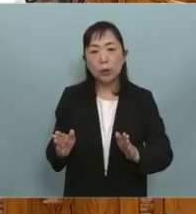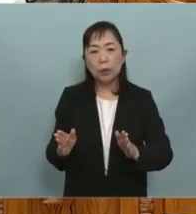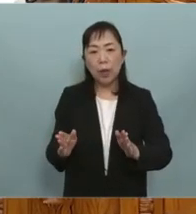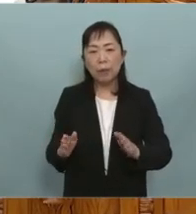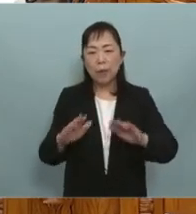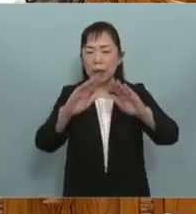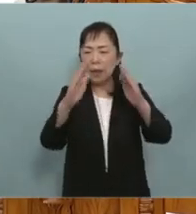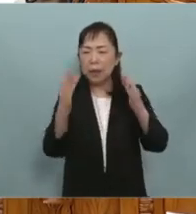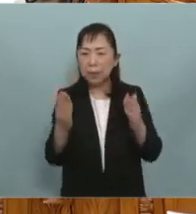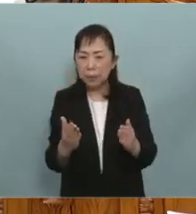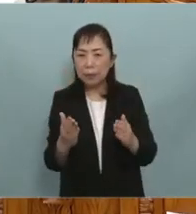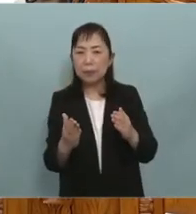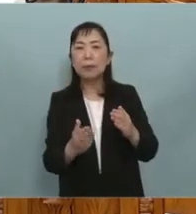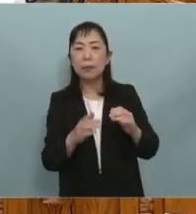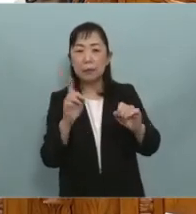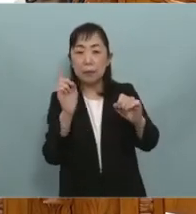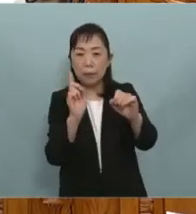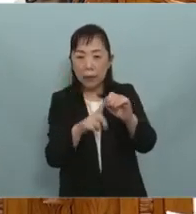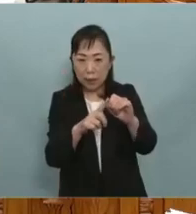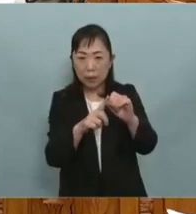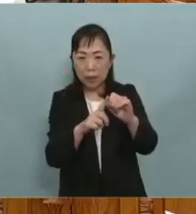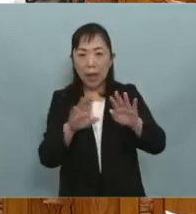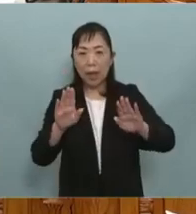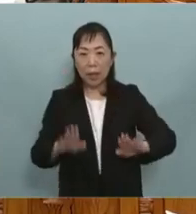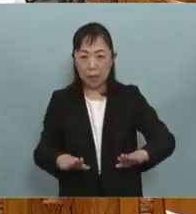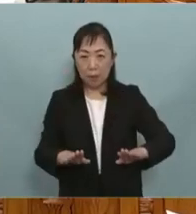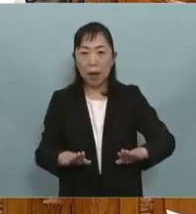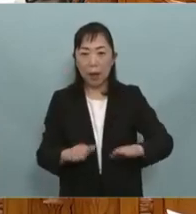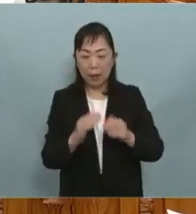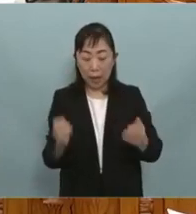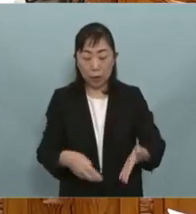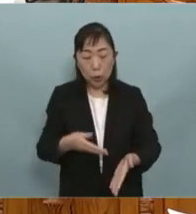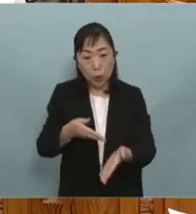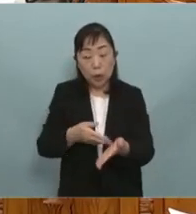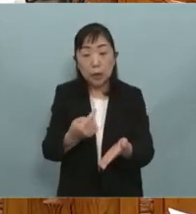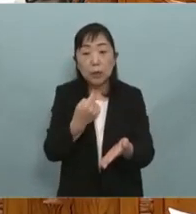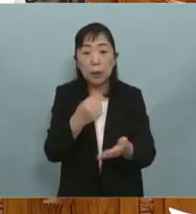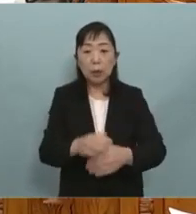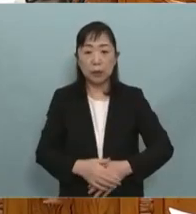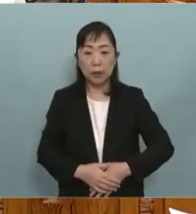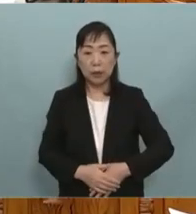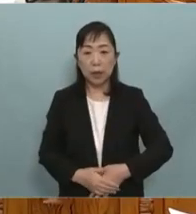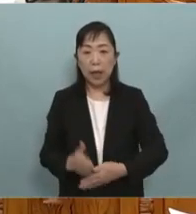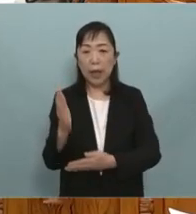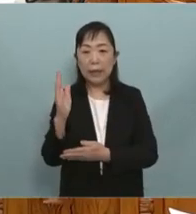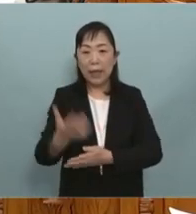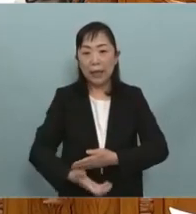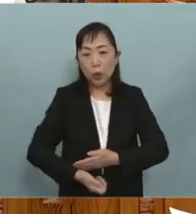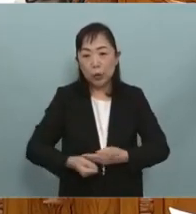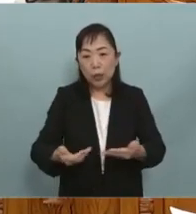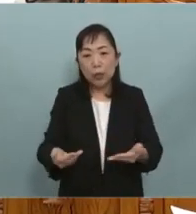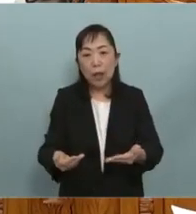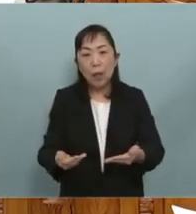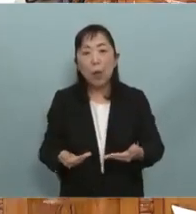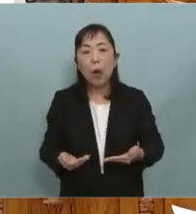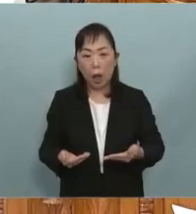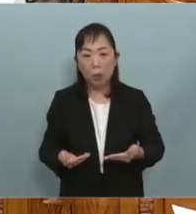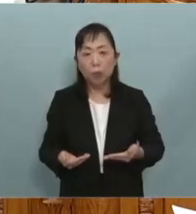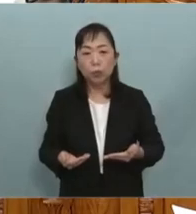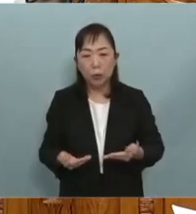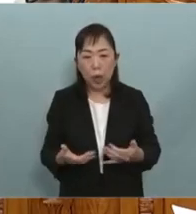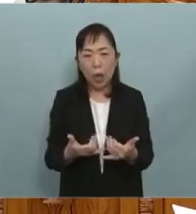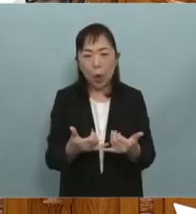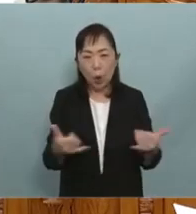と思い続け今この壇上に立っております政治を信じていただいてる国民の皆様